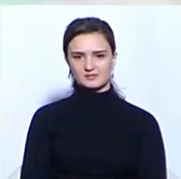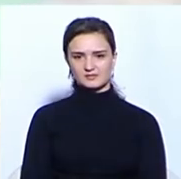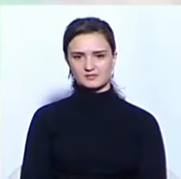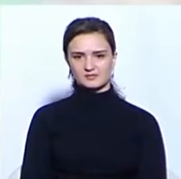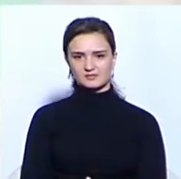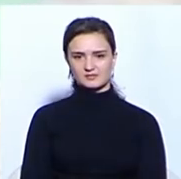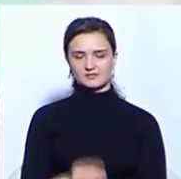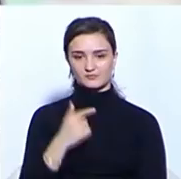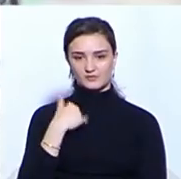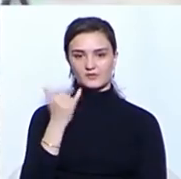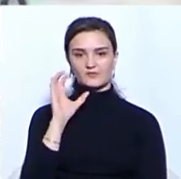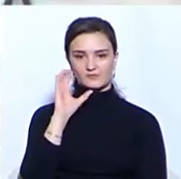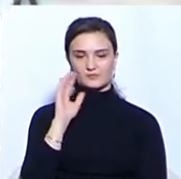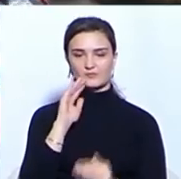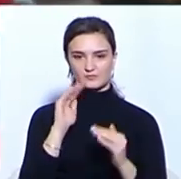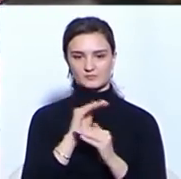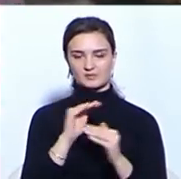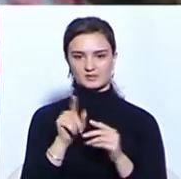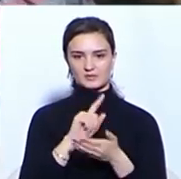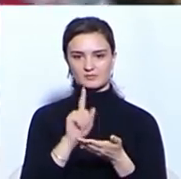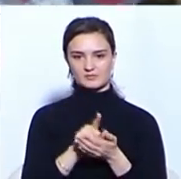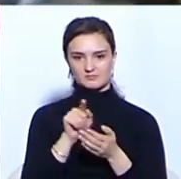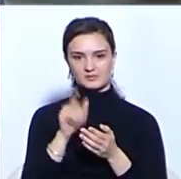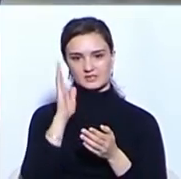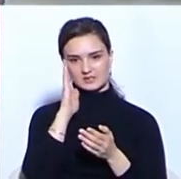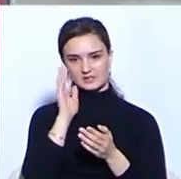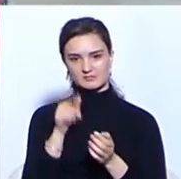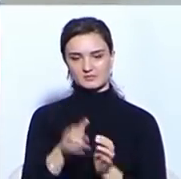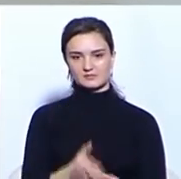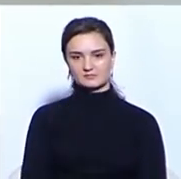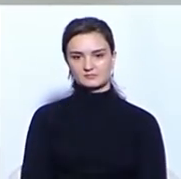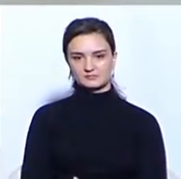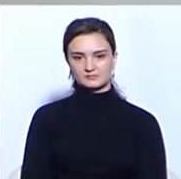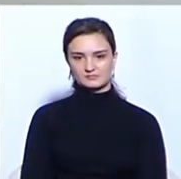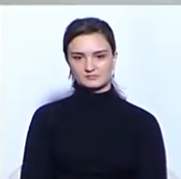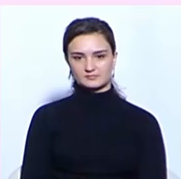just called to say I love you და აუცილებლად იძინებს ამის ფონზე.